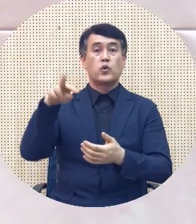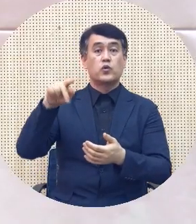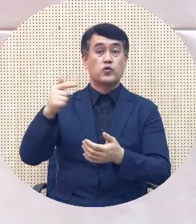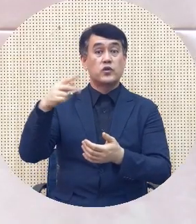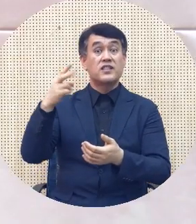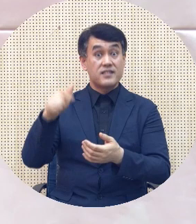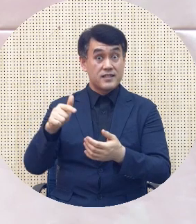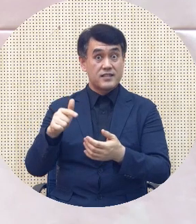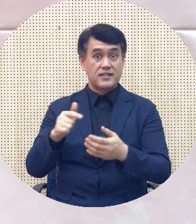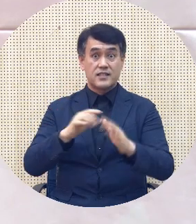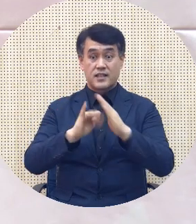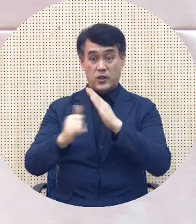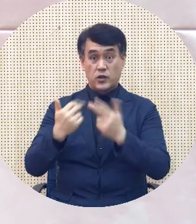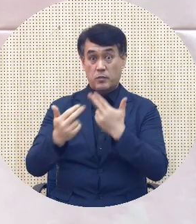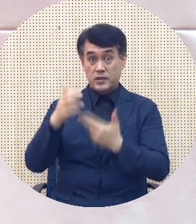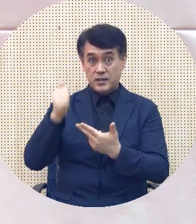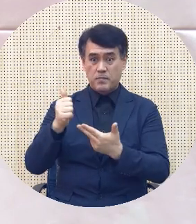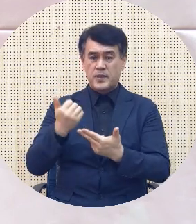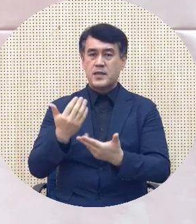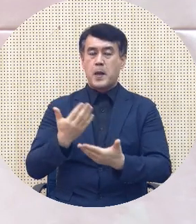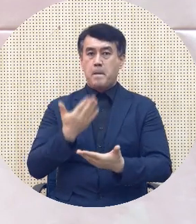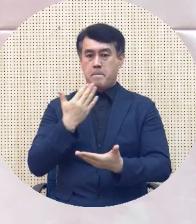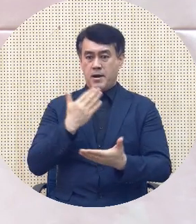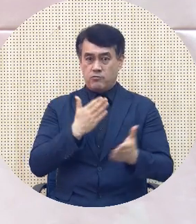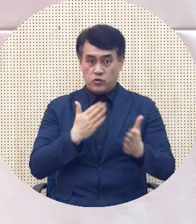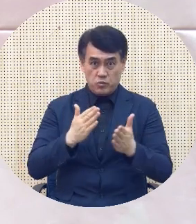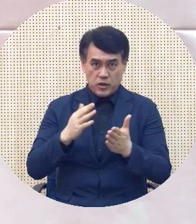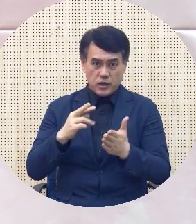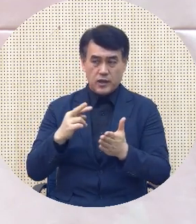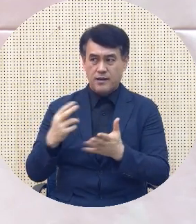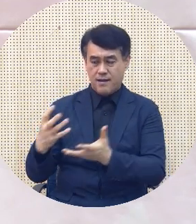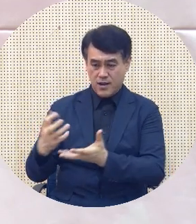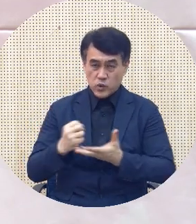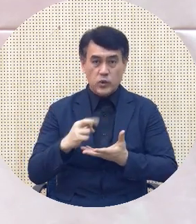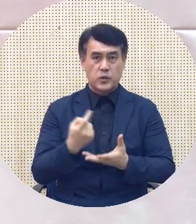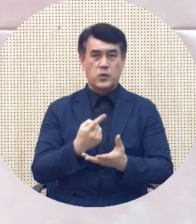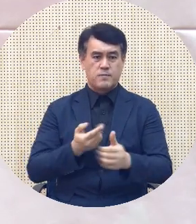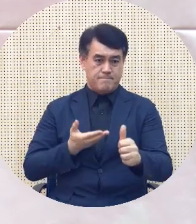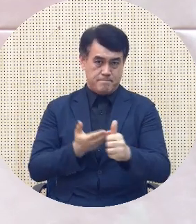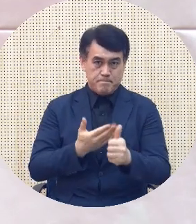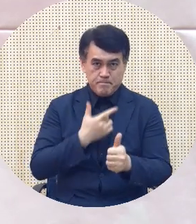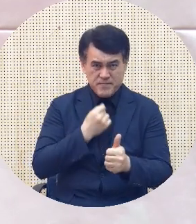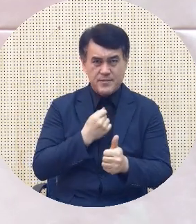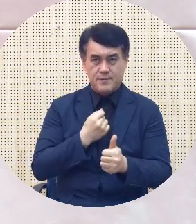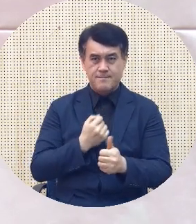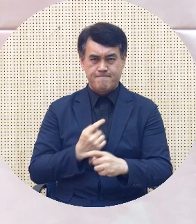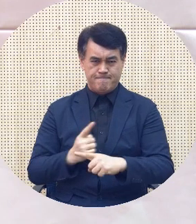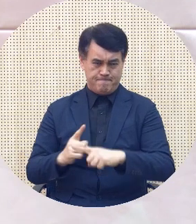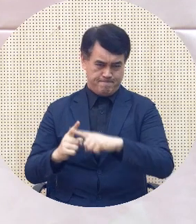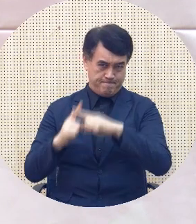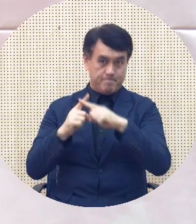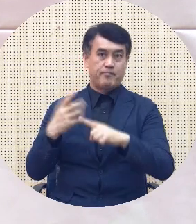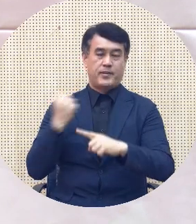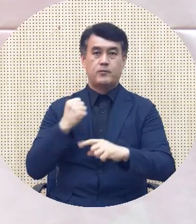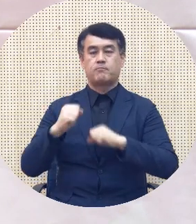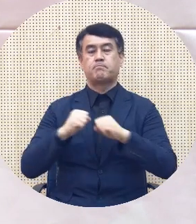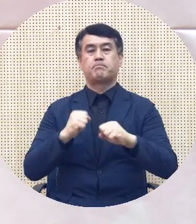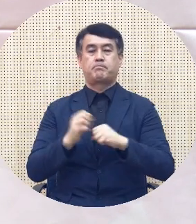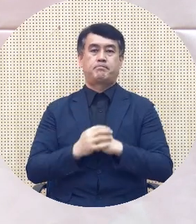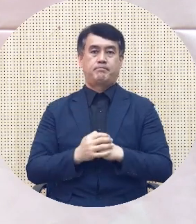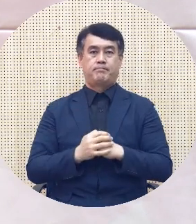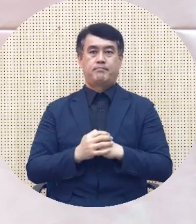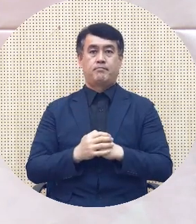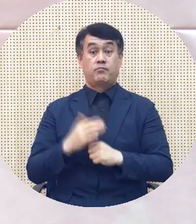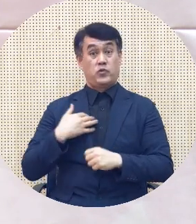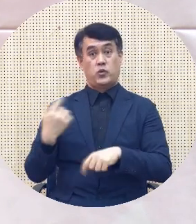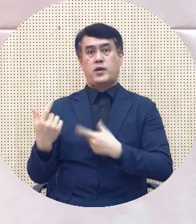회장님도 내가 밥솥을 들고 가서라도 그분들에게 식사를 제공했다 아주 비장한 결의를 보이셨습니다.